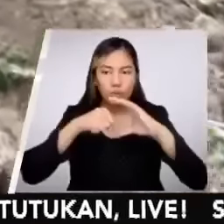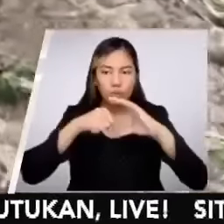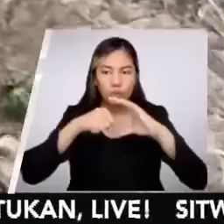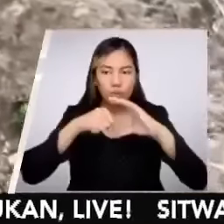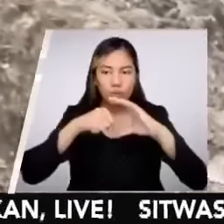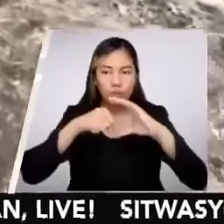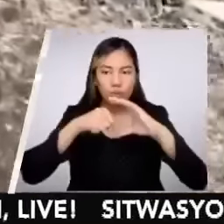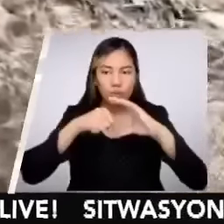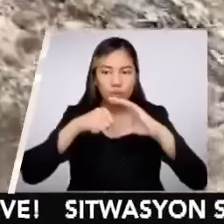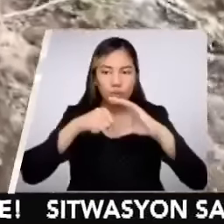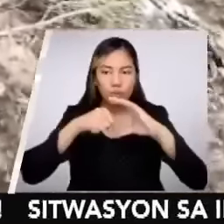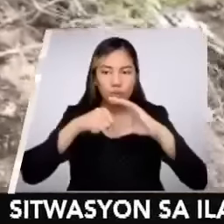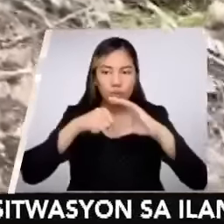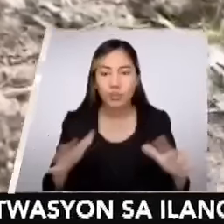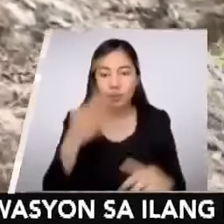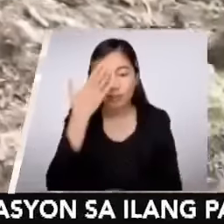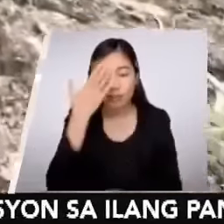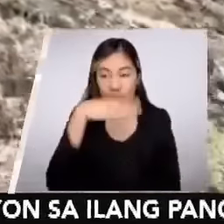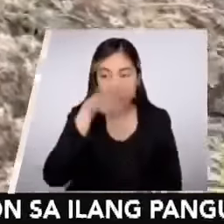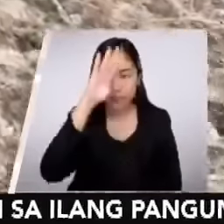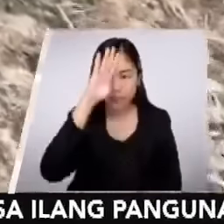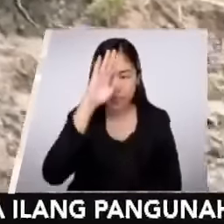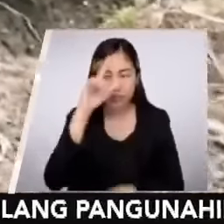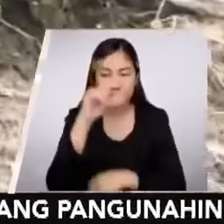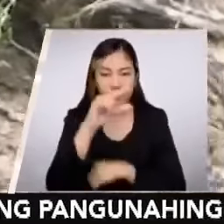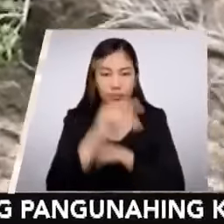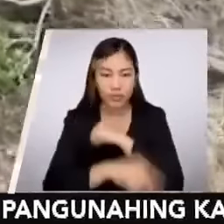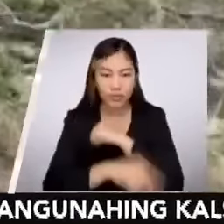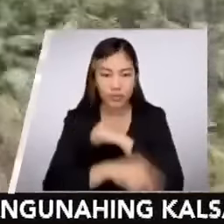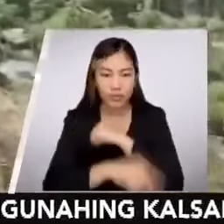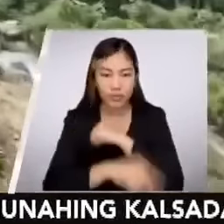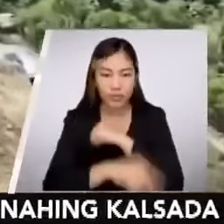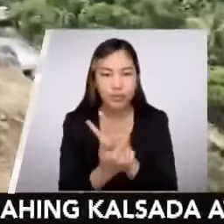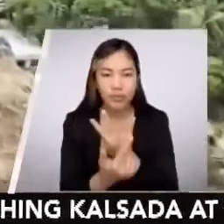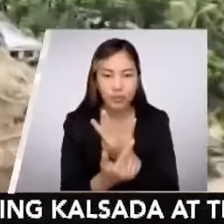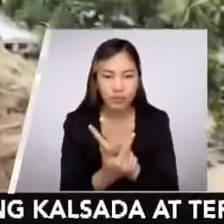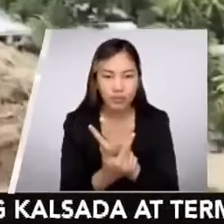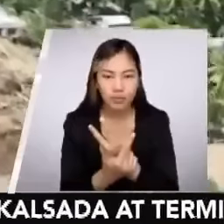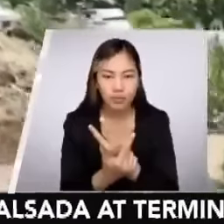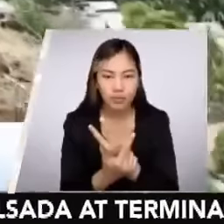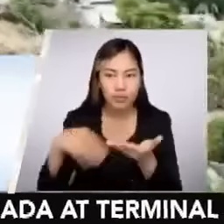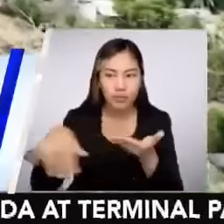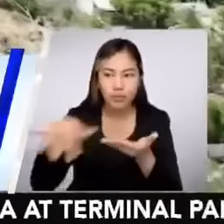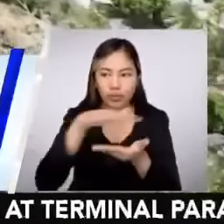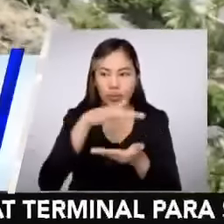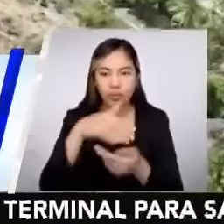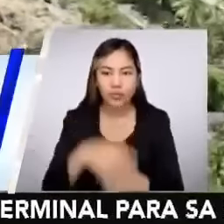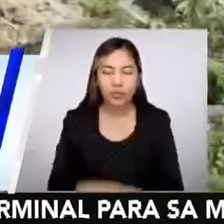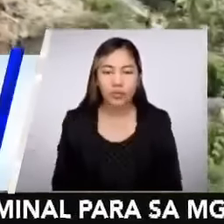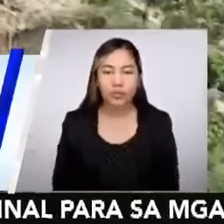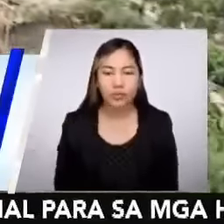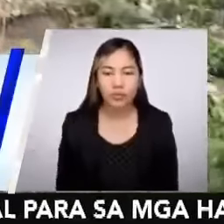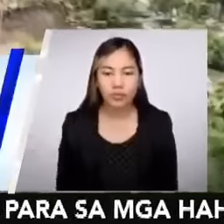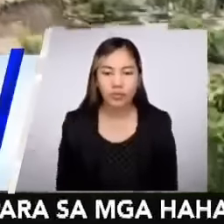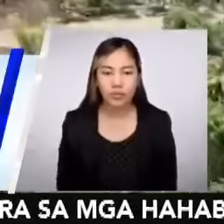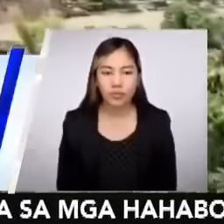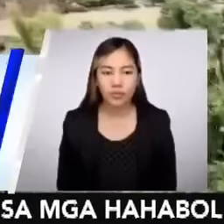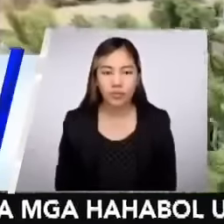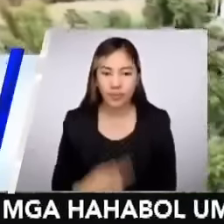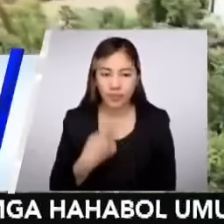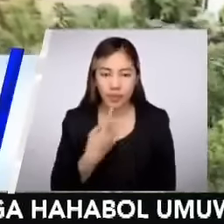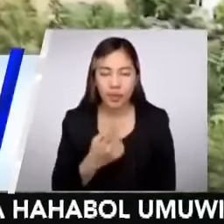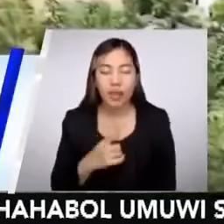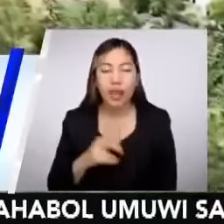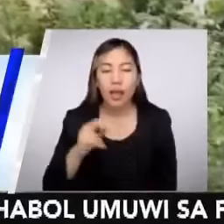Quezon, Batangas, Laguna at Sorsogon. Batay naman sa datos ng National Disaster Risk Reduction and Management